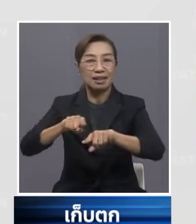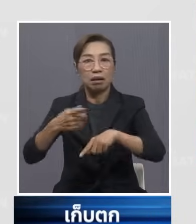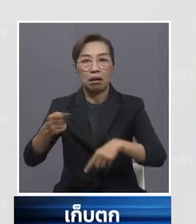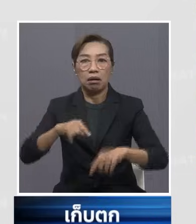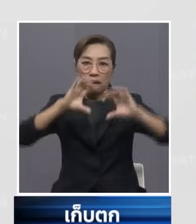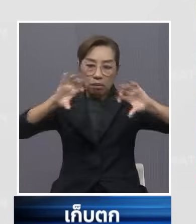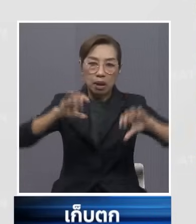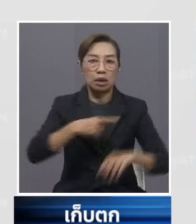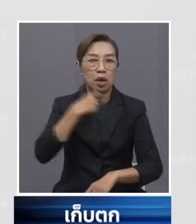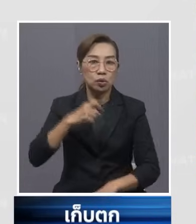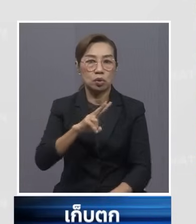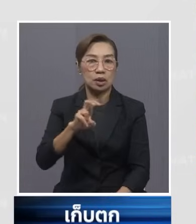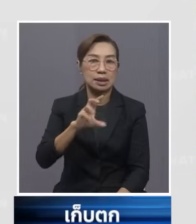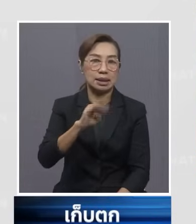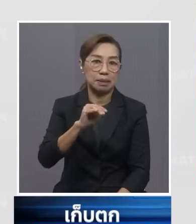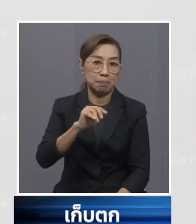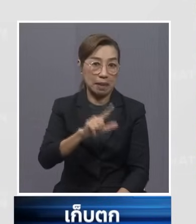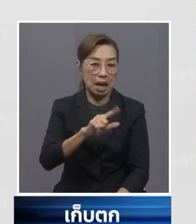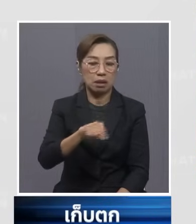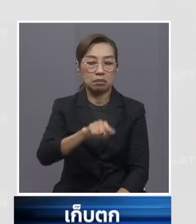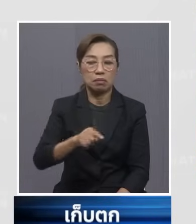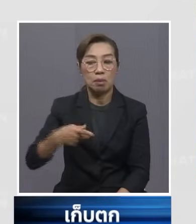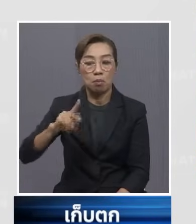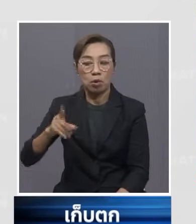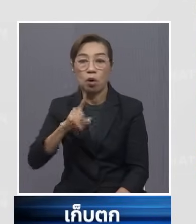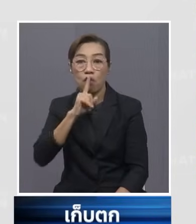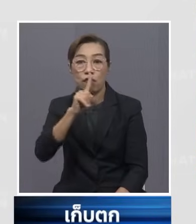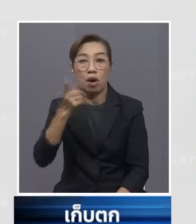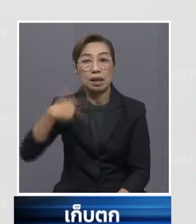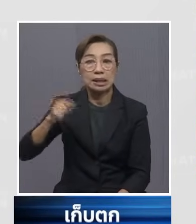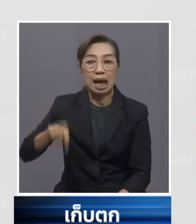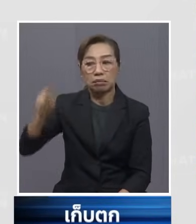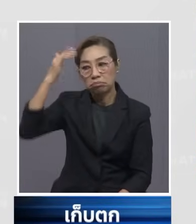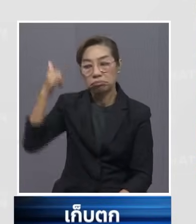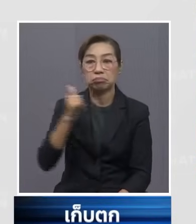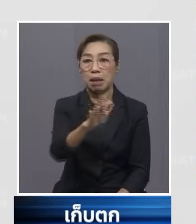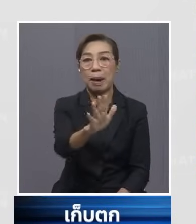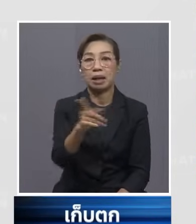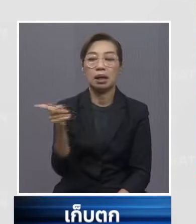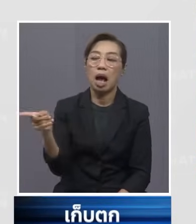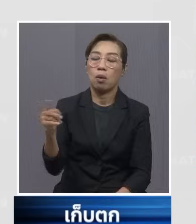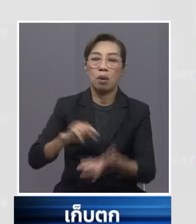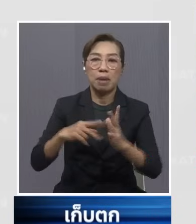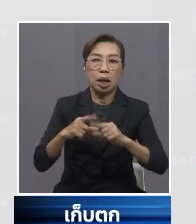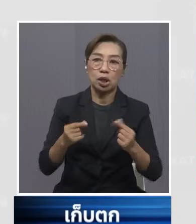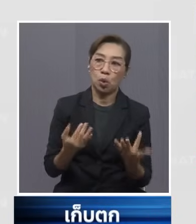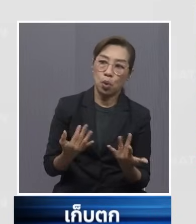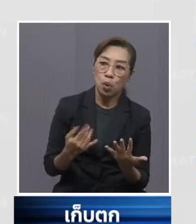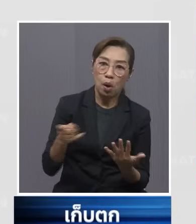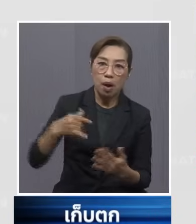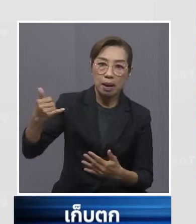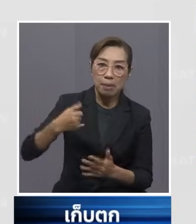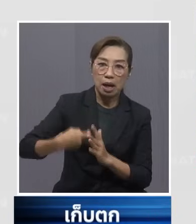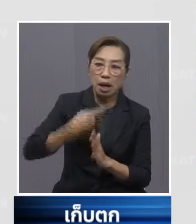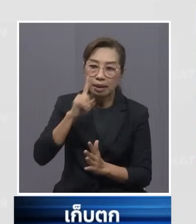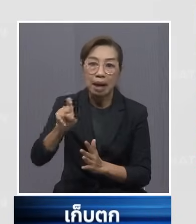บาทปปชชี้บูลแล้วฟ้องคดีต่อศาลแต่จำเลยไม่เดินทางไปศาลทำให้สถานะคดีก็อยู่ระหว่างการพิจารณาคือ